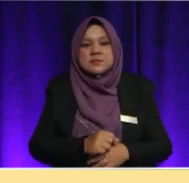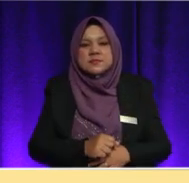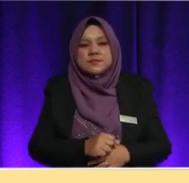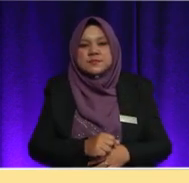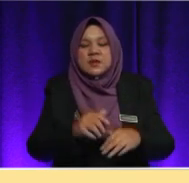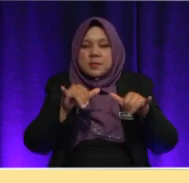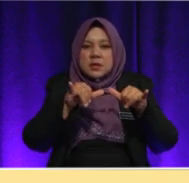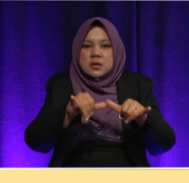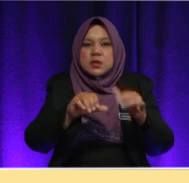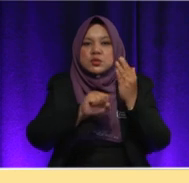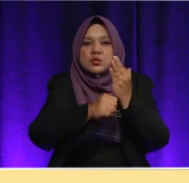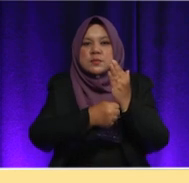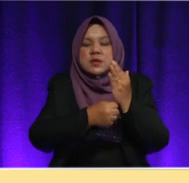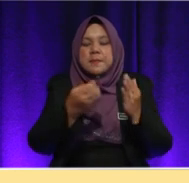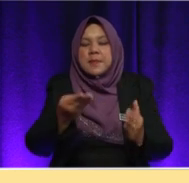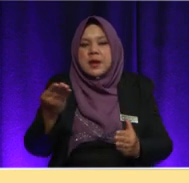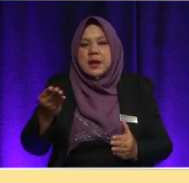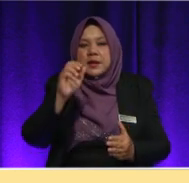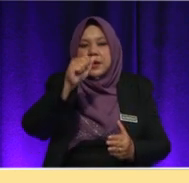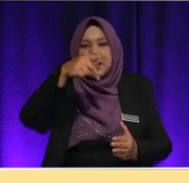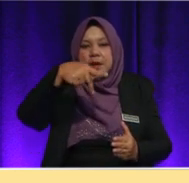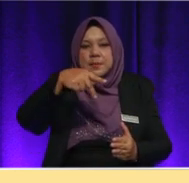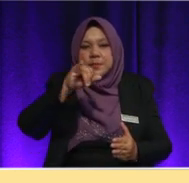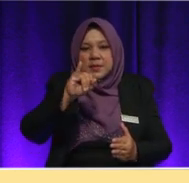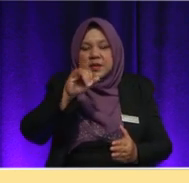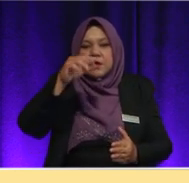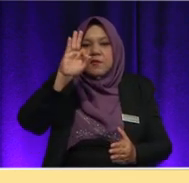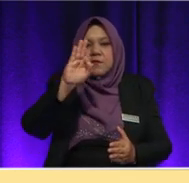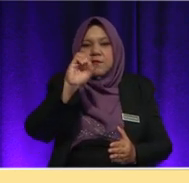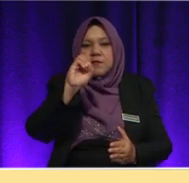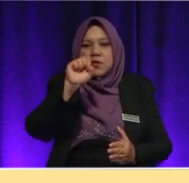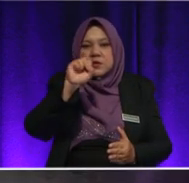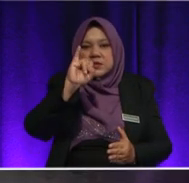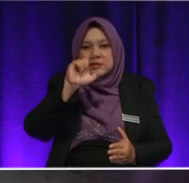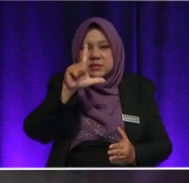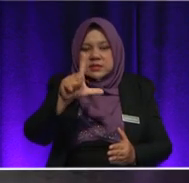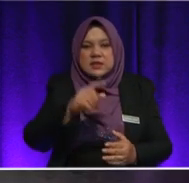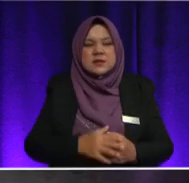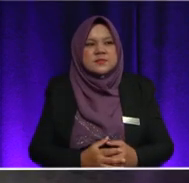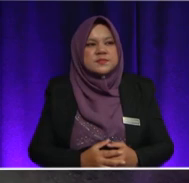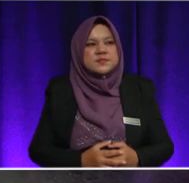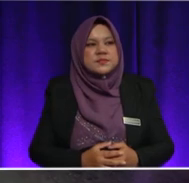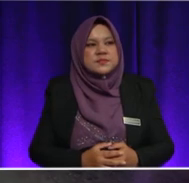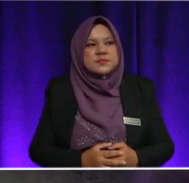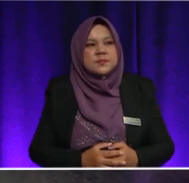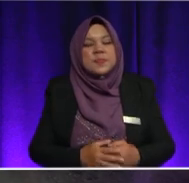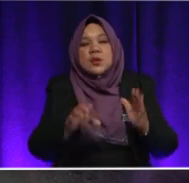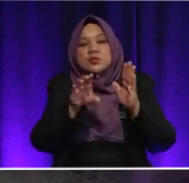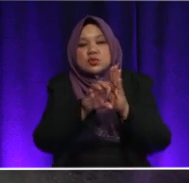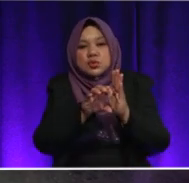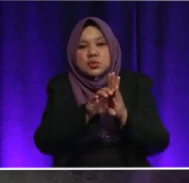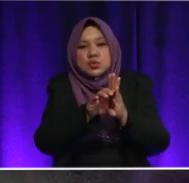mengekalkan sumber bahan apifosit untuk generasi akan tak tahulah